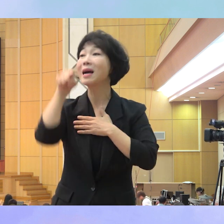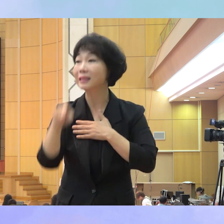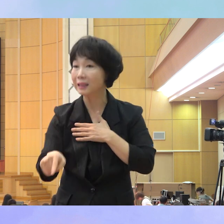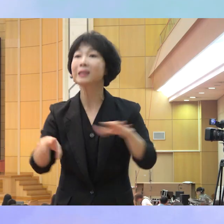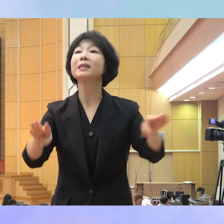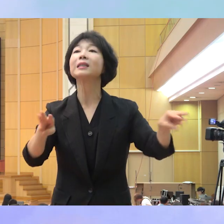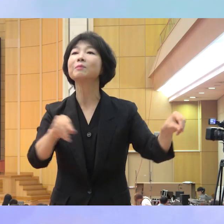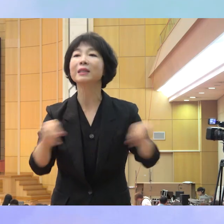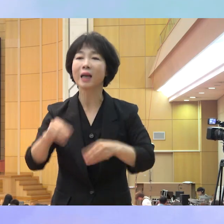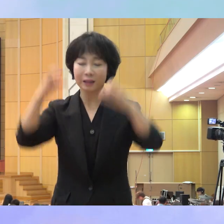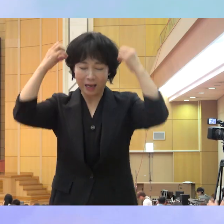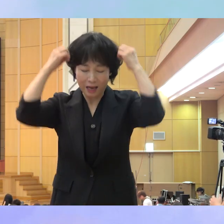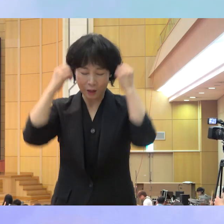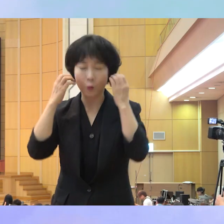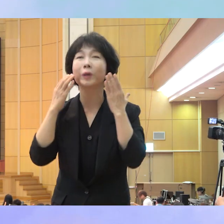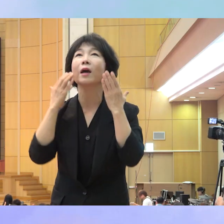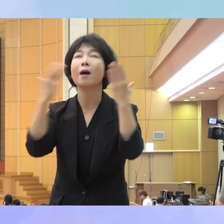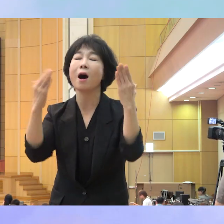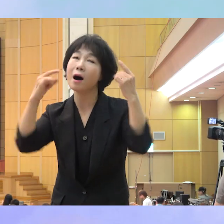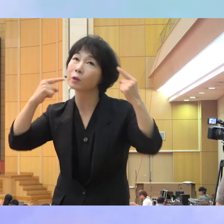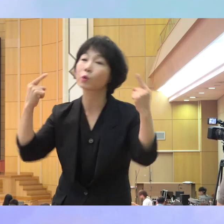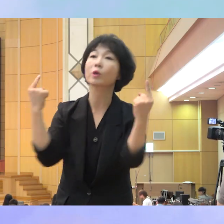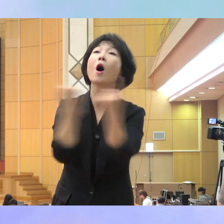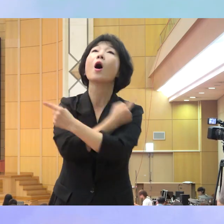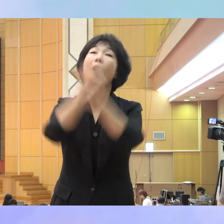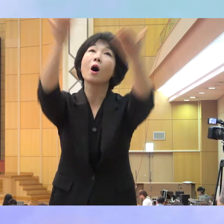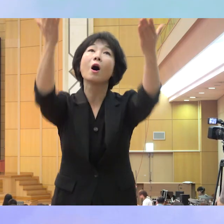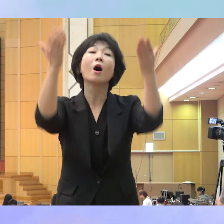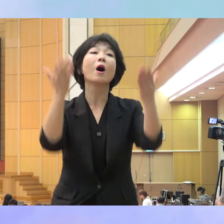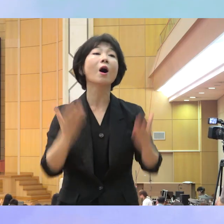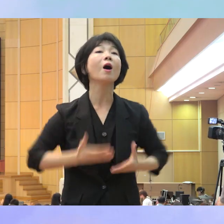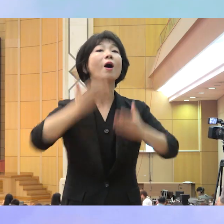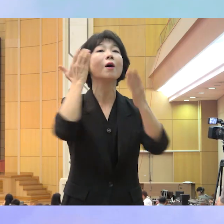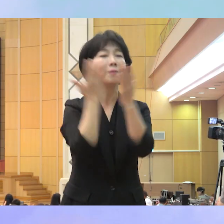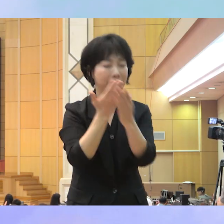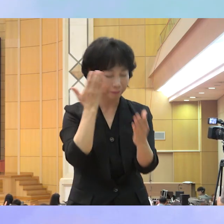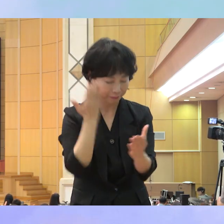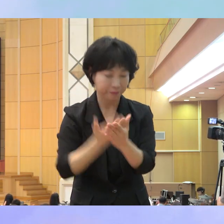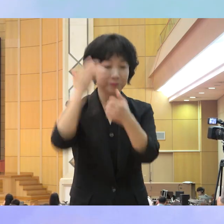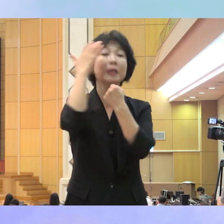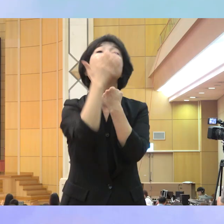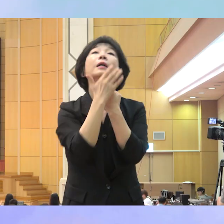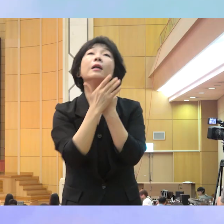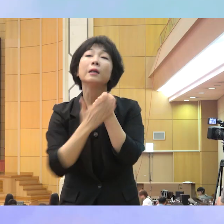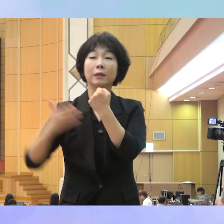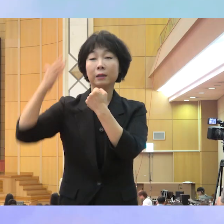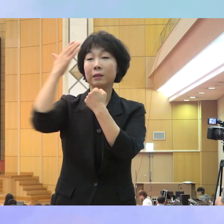진리의 말씀 이 땅 새롭게 하소서.